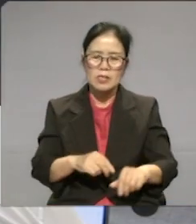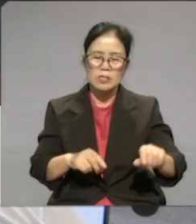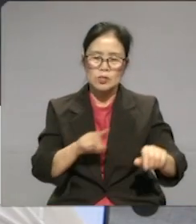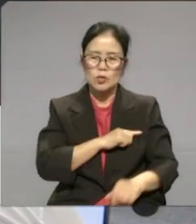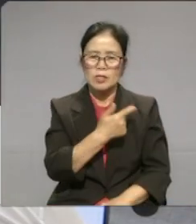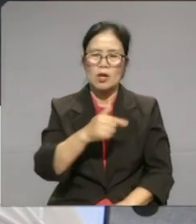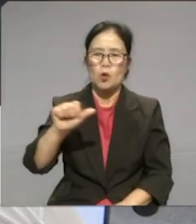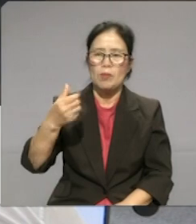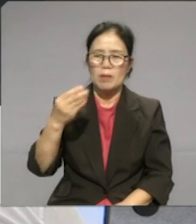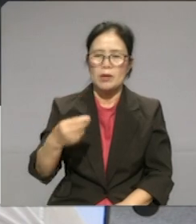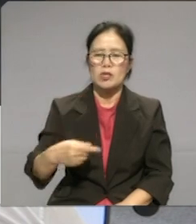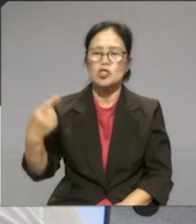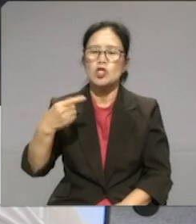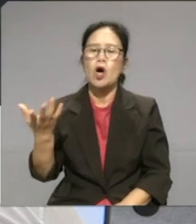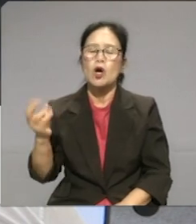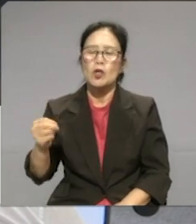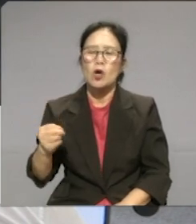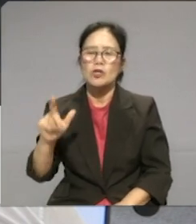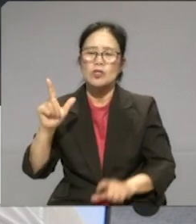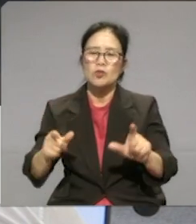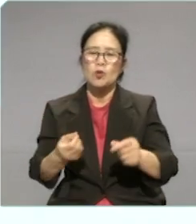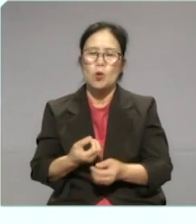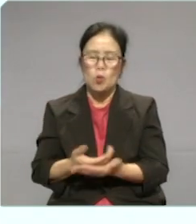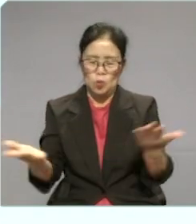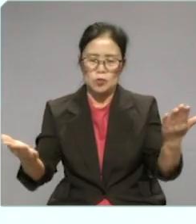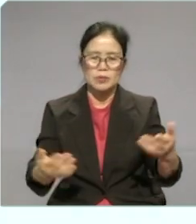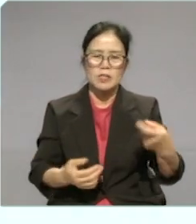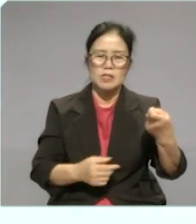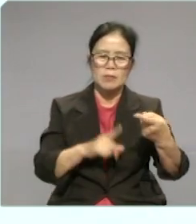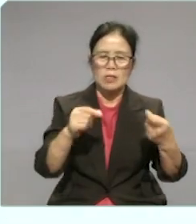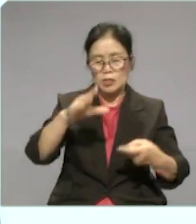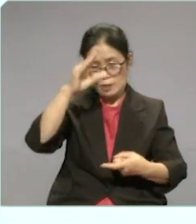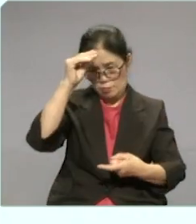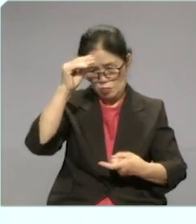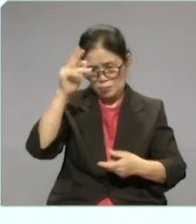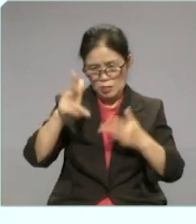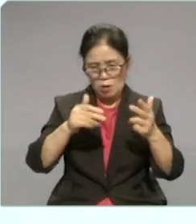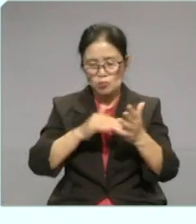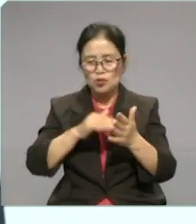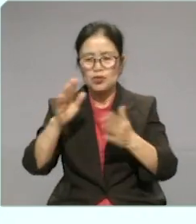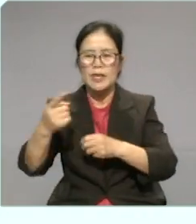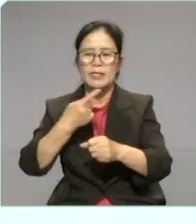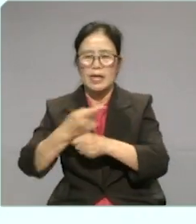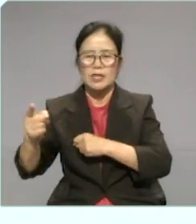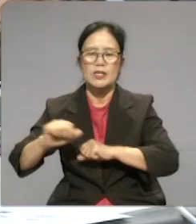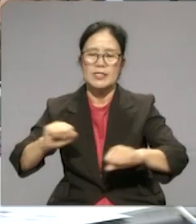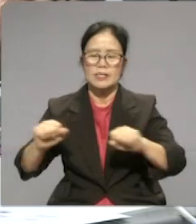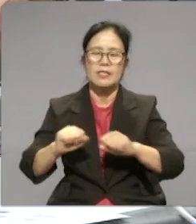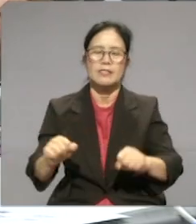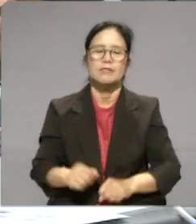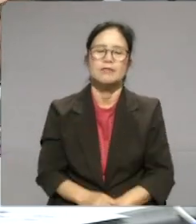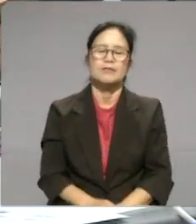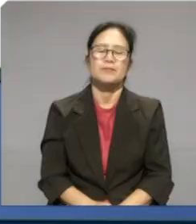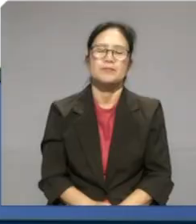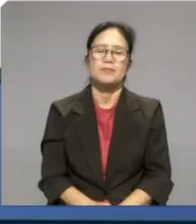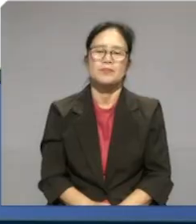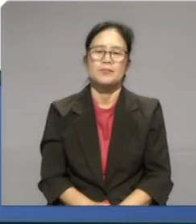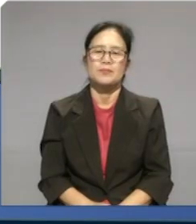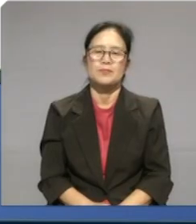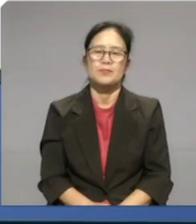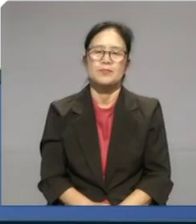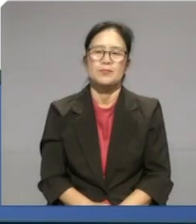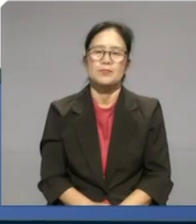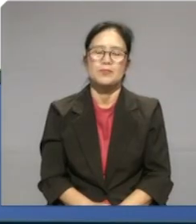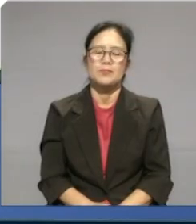원, 모두 1천억 원 규모로 공급되고 11월 시범 사업을 거쳐 내년 본격 시행됩니다.